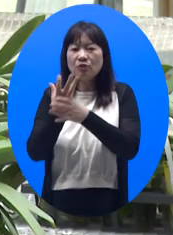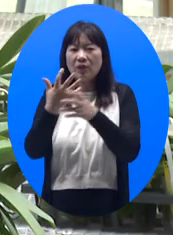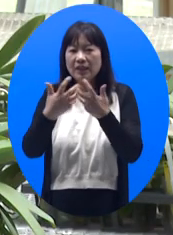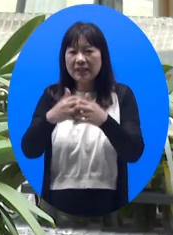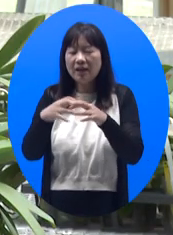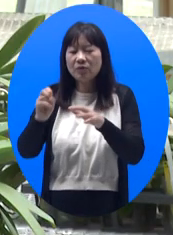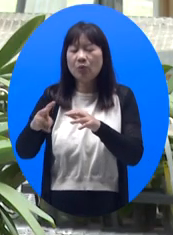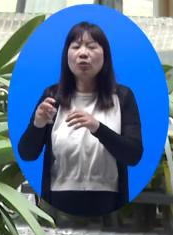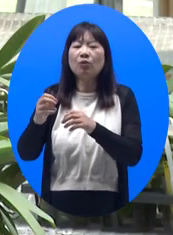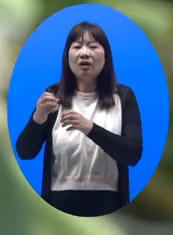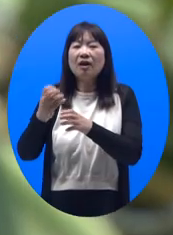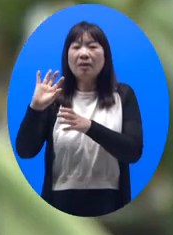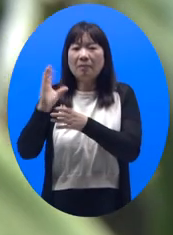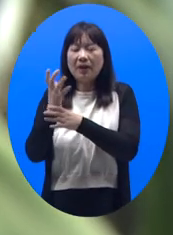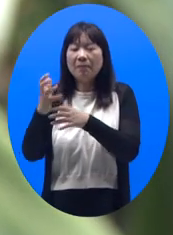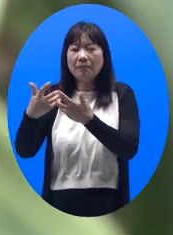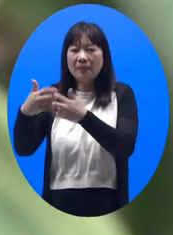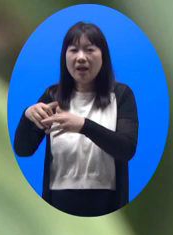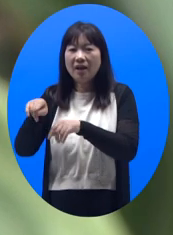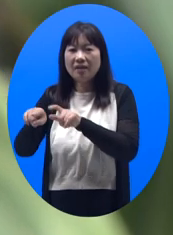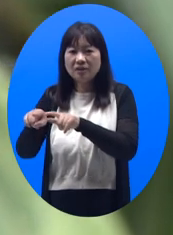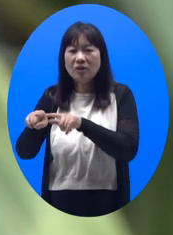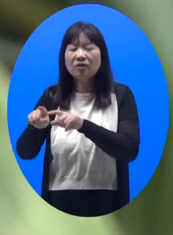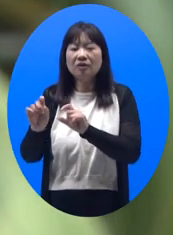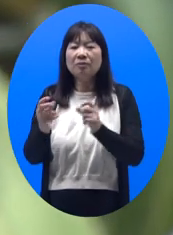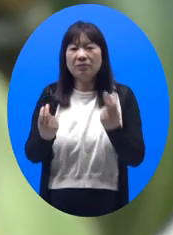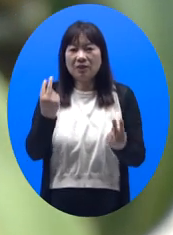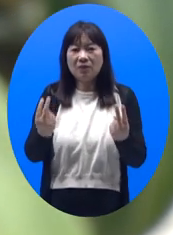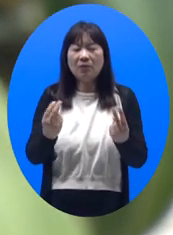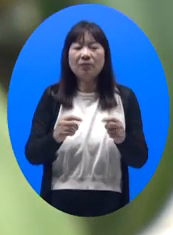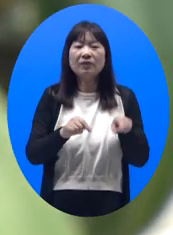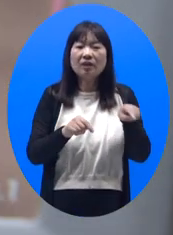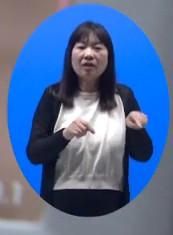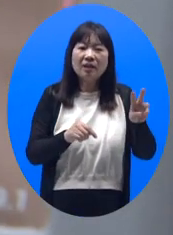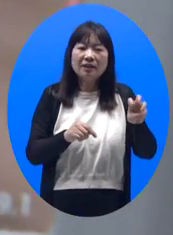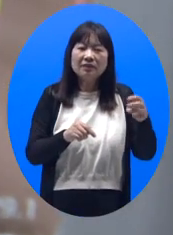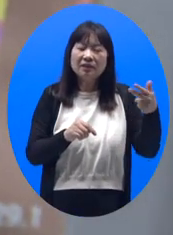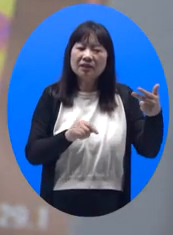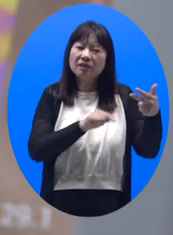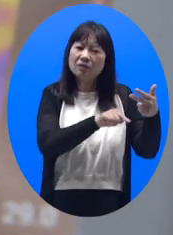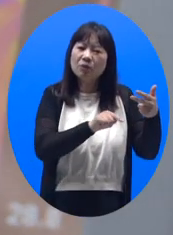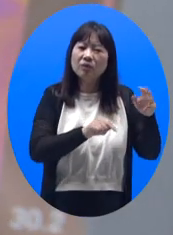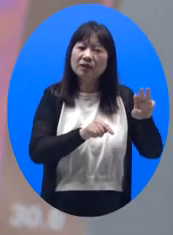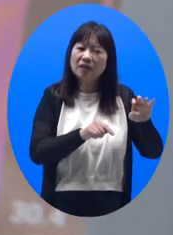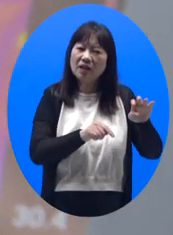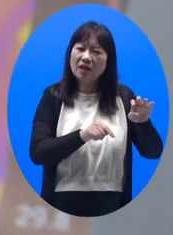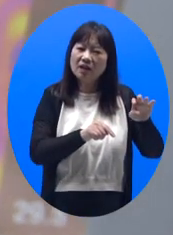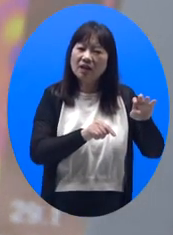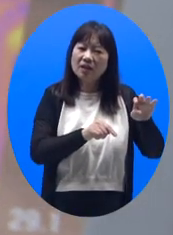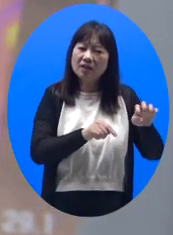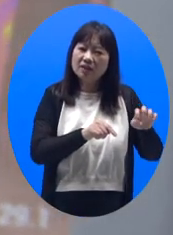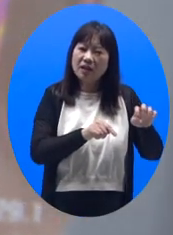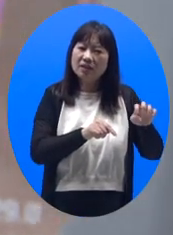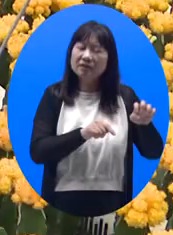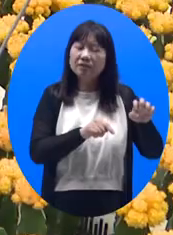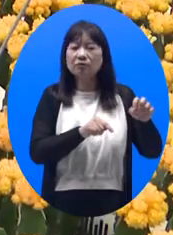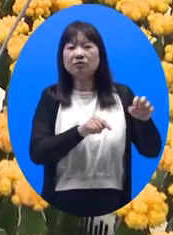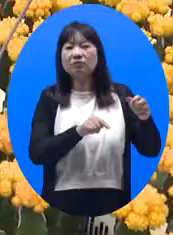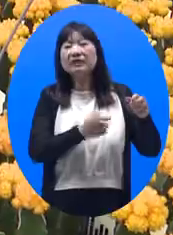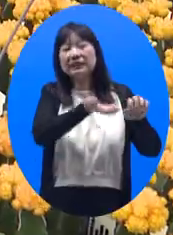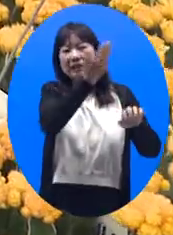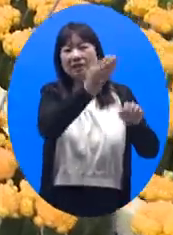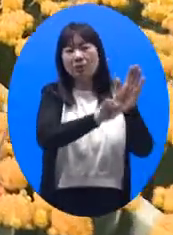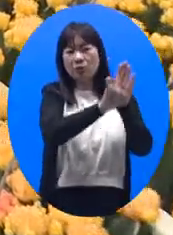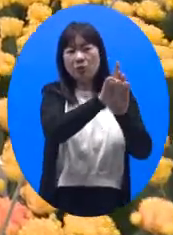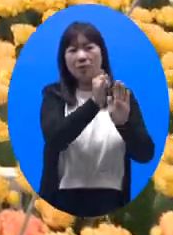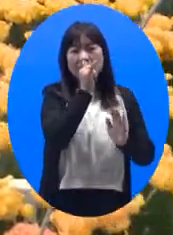설치 비닐하우스의 온도는 37도에서 38도, 무더운 날은 40도에서 45도까지 올라갑니다.